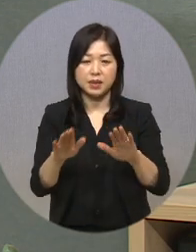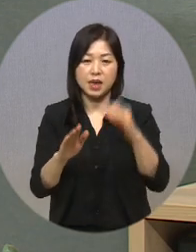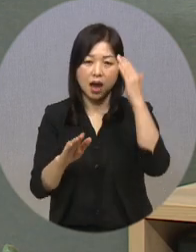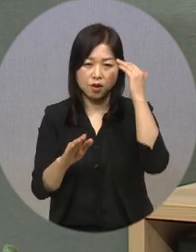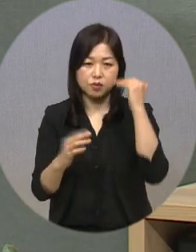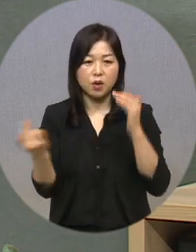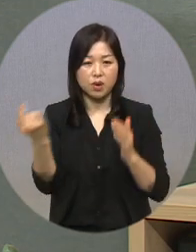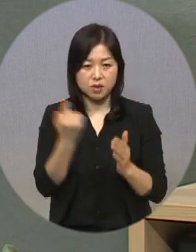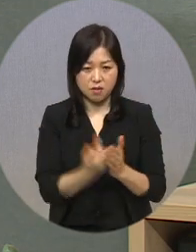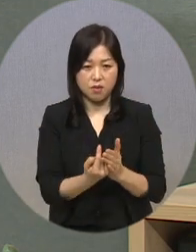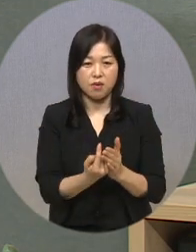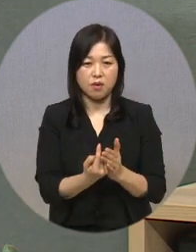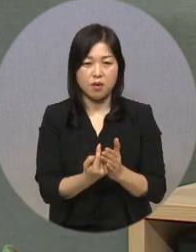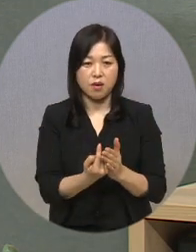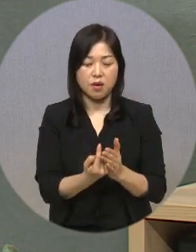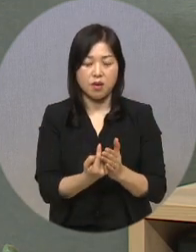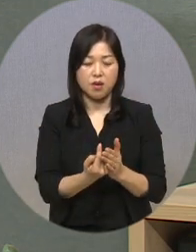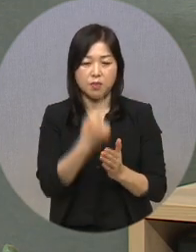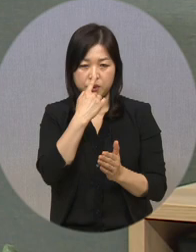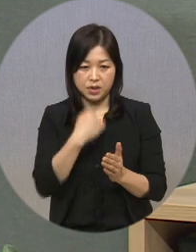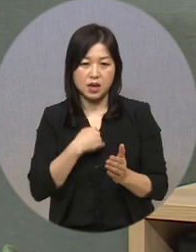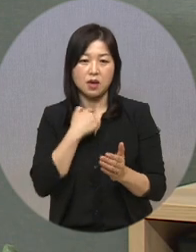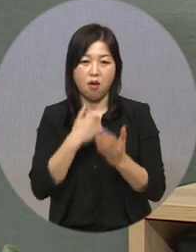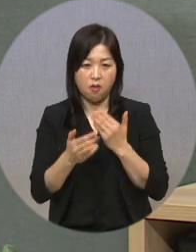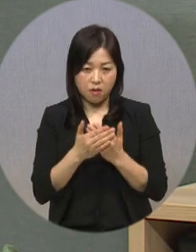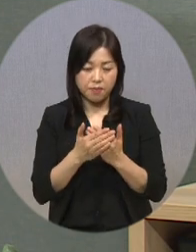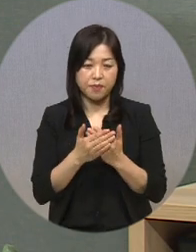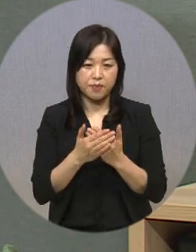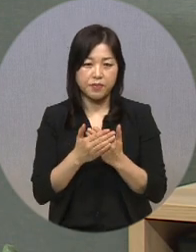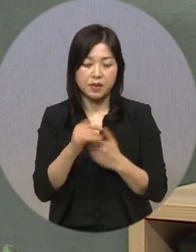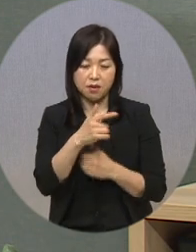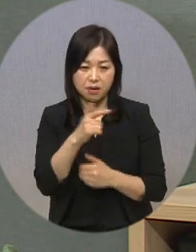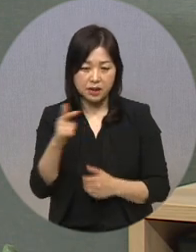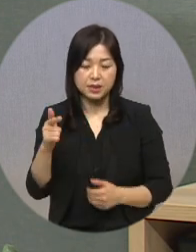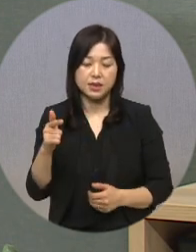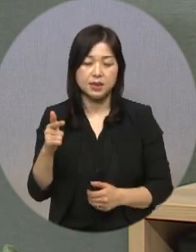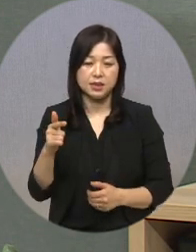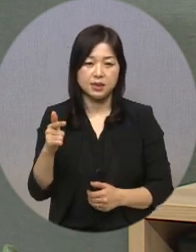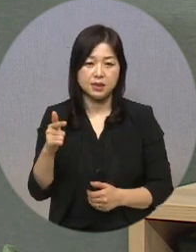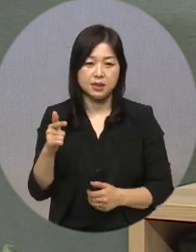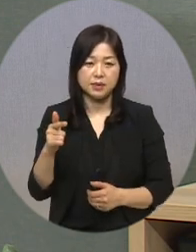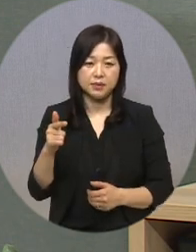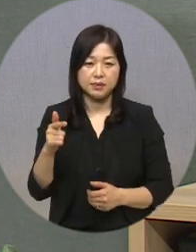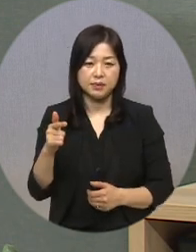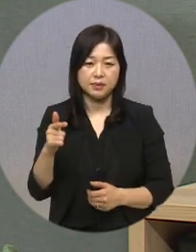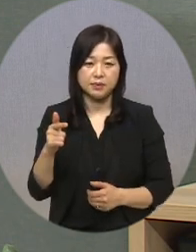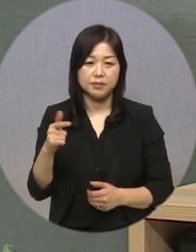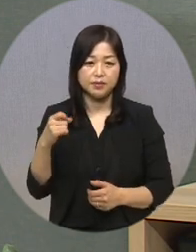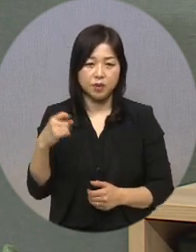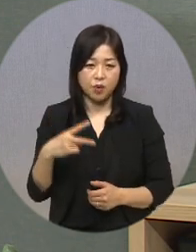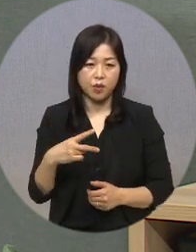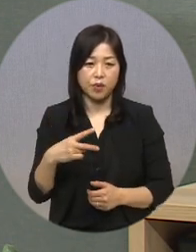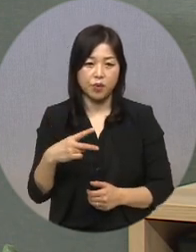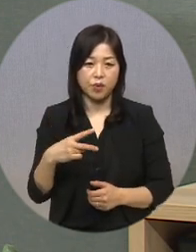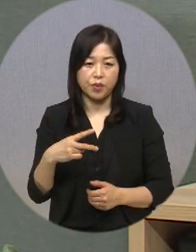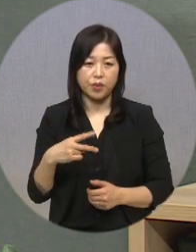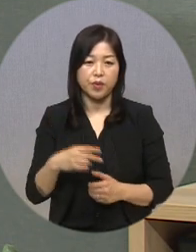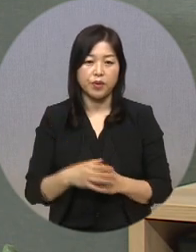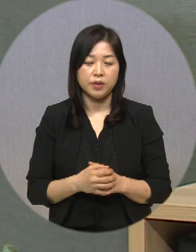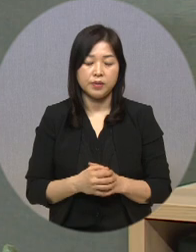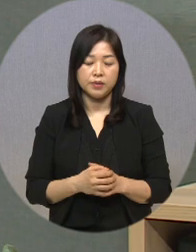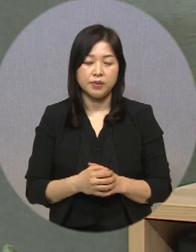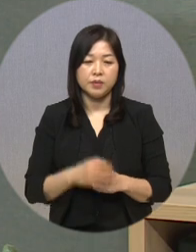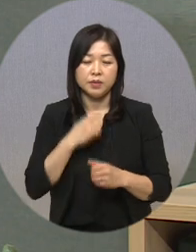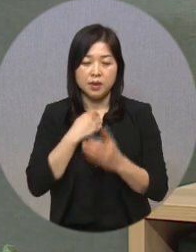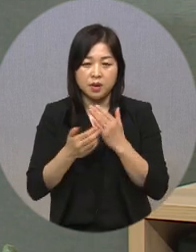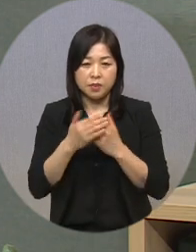국내에 들어와서 본인이 겪었던 모든 여러 가지의 체험과 살아있는